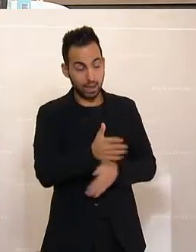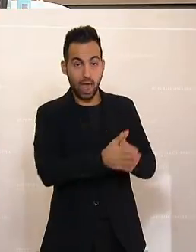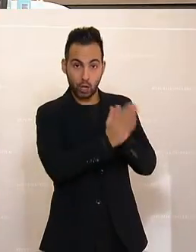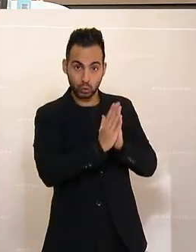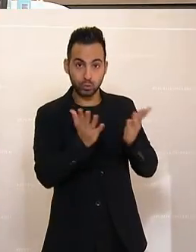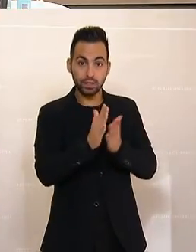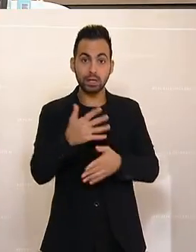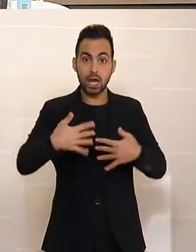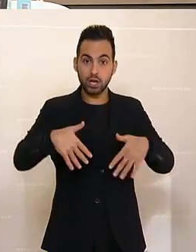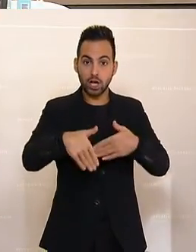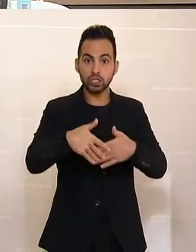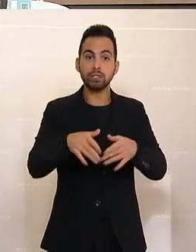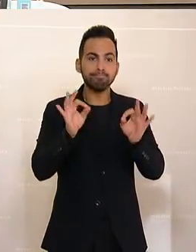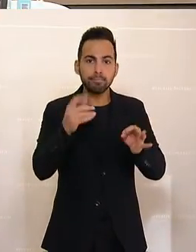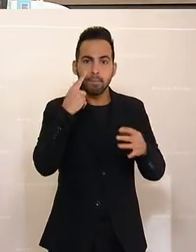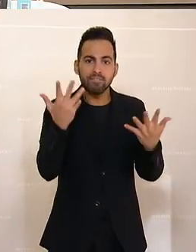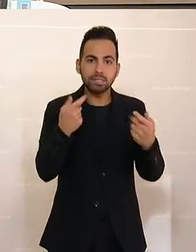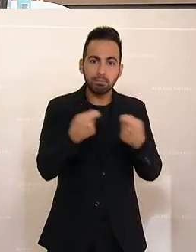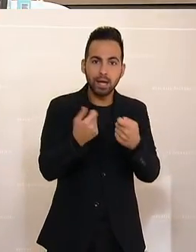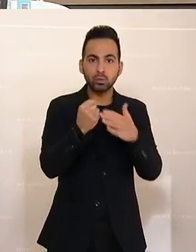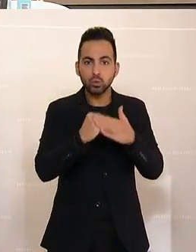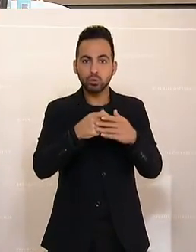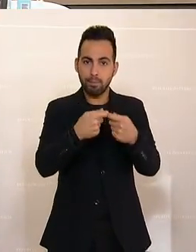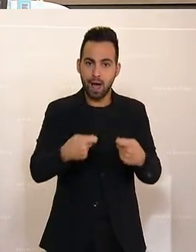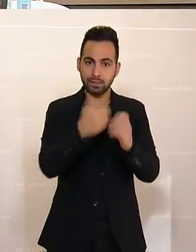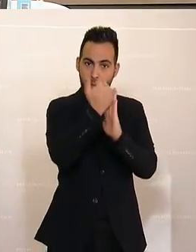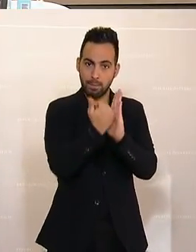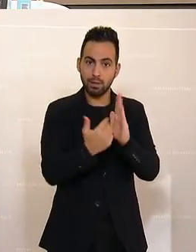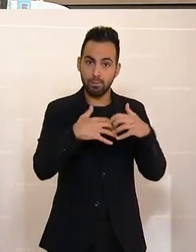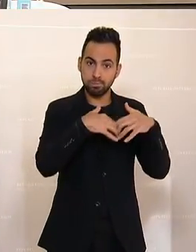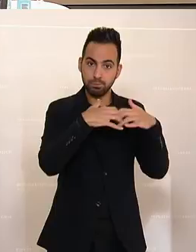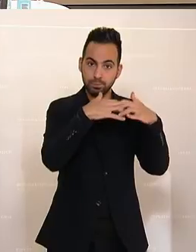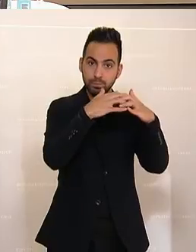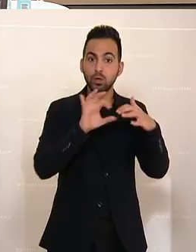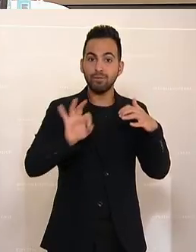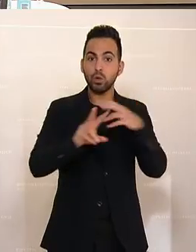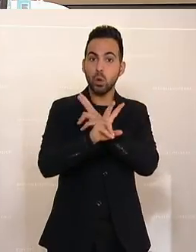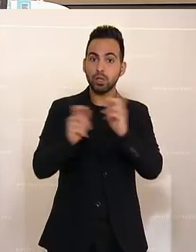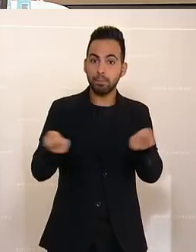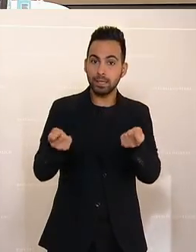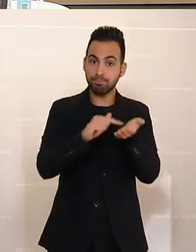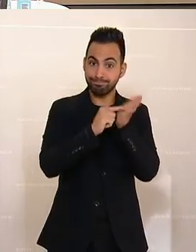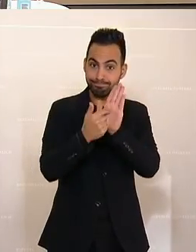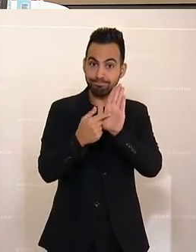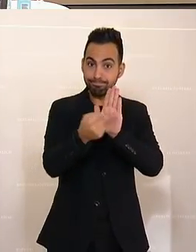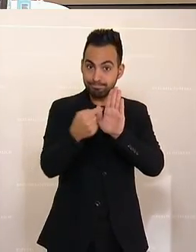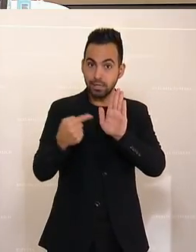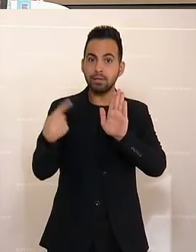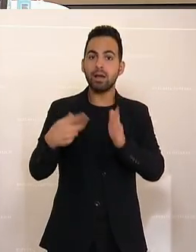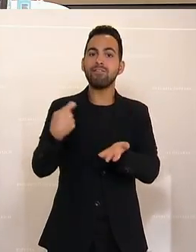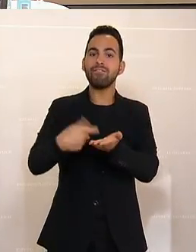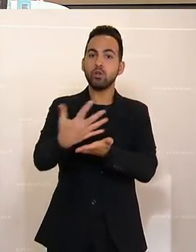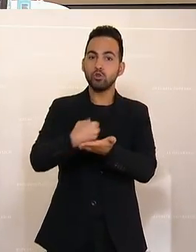möglichst rasch geeignete Unterstützungsmaßnahmen für die österreichischen Betriebe zu präsentieren, um so Wertschöpfung und